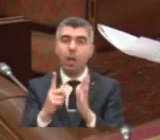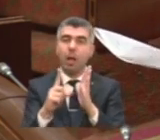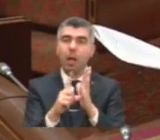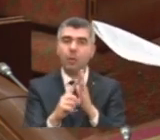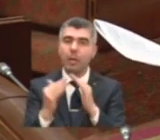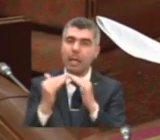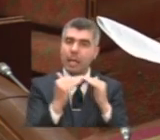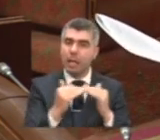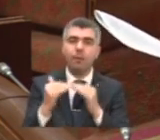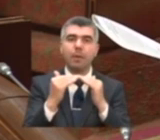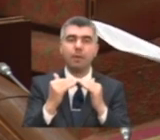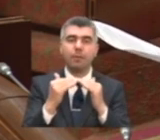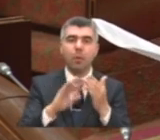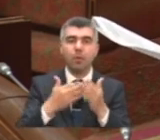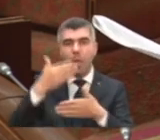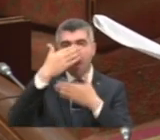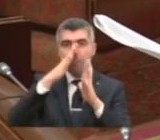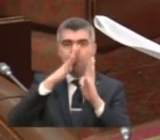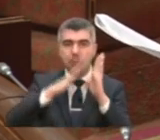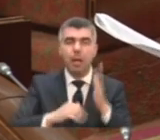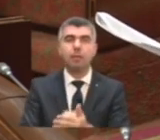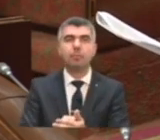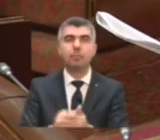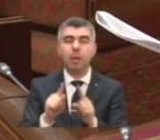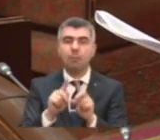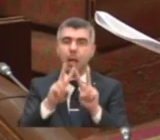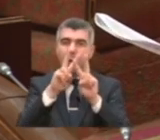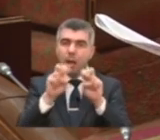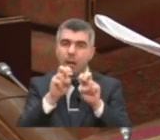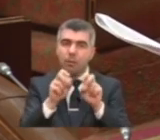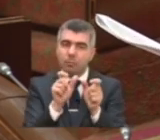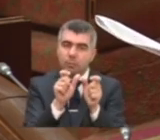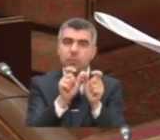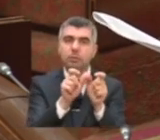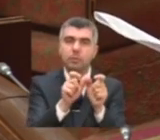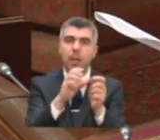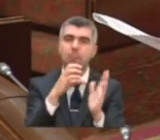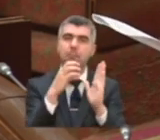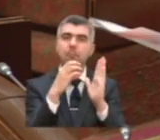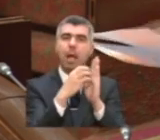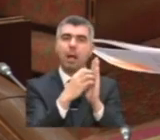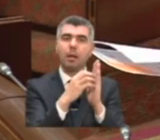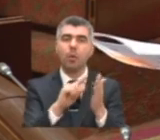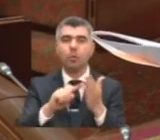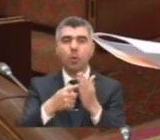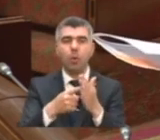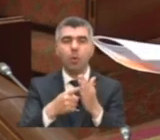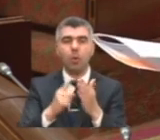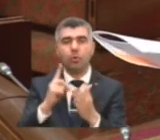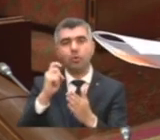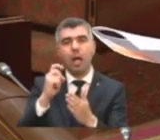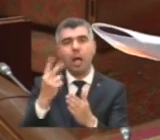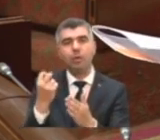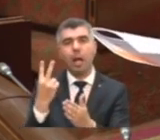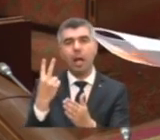موحدة على صعيد التراب الوطني، ويرتكز على المراقبة الكشفية العداد بصفة منتظمة مرة كل